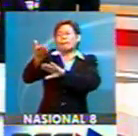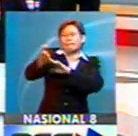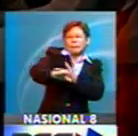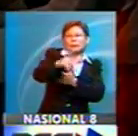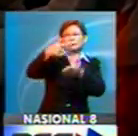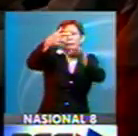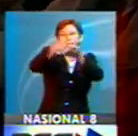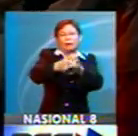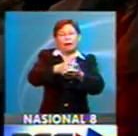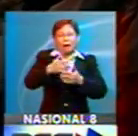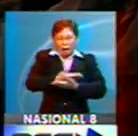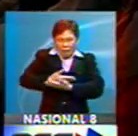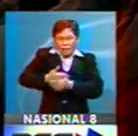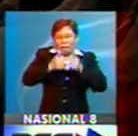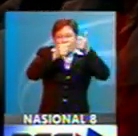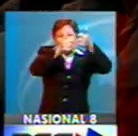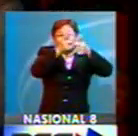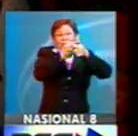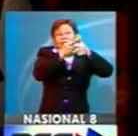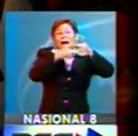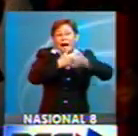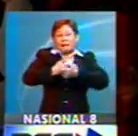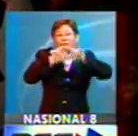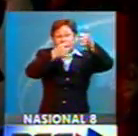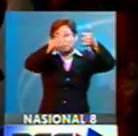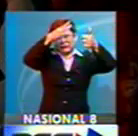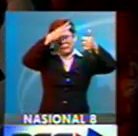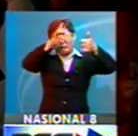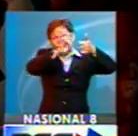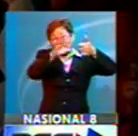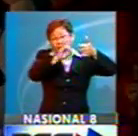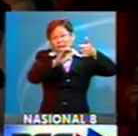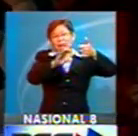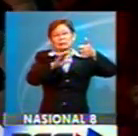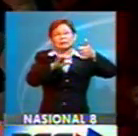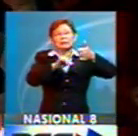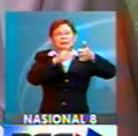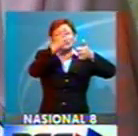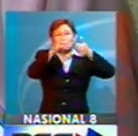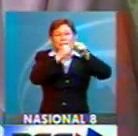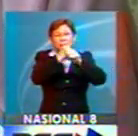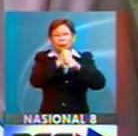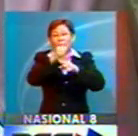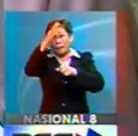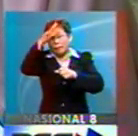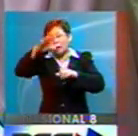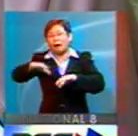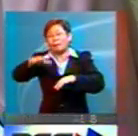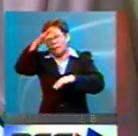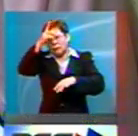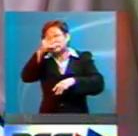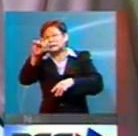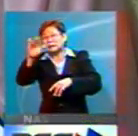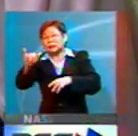Anak sulung Izzah Badriah Bahadur, 16 tahun, berkata bapa tiri juga sudah tidak bersama mereka lagi dan gagal dikesan. Kini dia